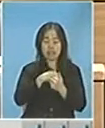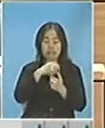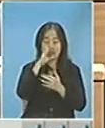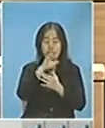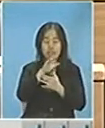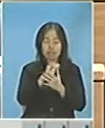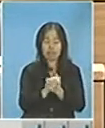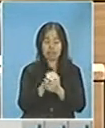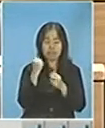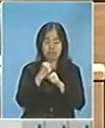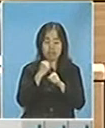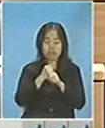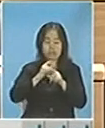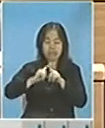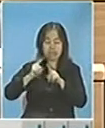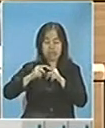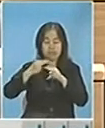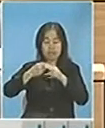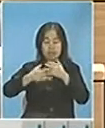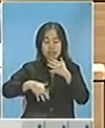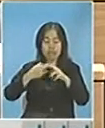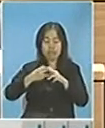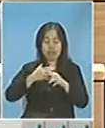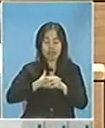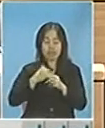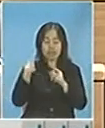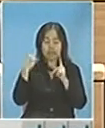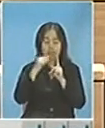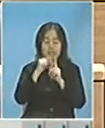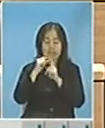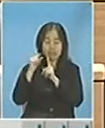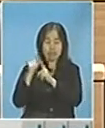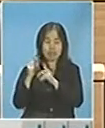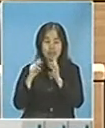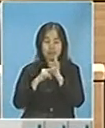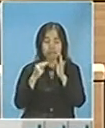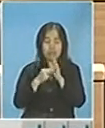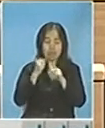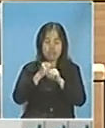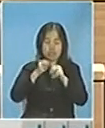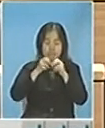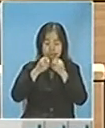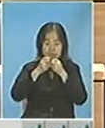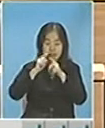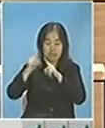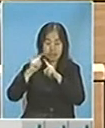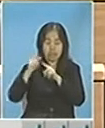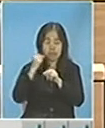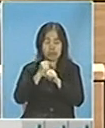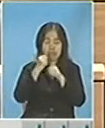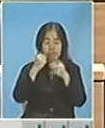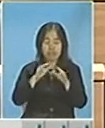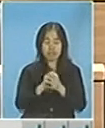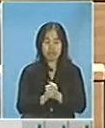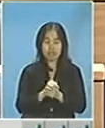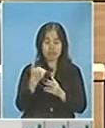บัญญัติศัพท์หรืออะไรต่างๆนะครับหลายๆคำเนี่ยก็เป็นคำที่ราชบัณฑิตก็ทำมาสังคมไทยก็ไม่ได้ใช้ครับน